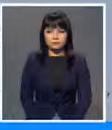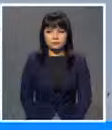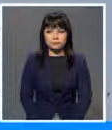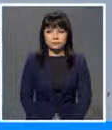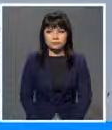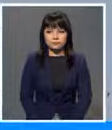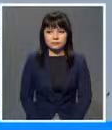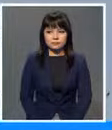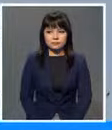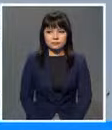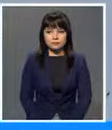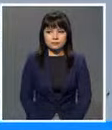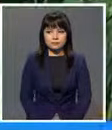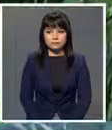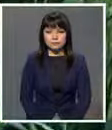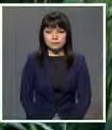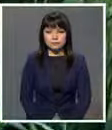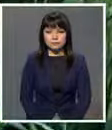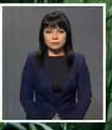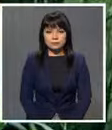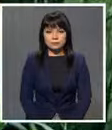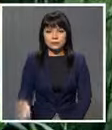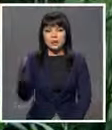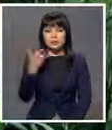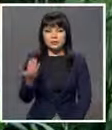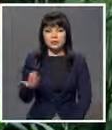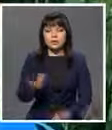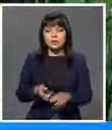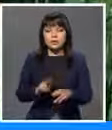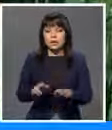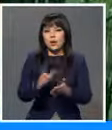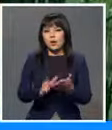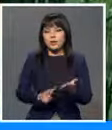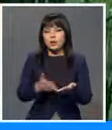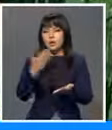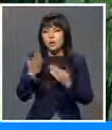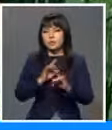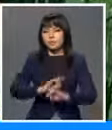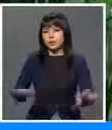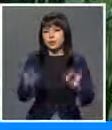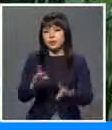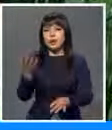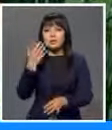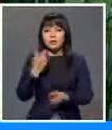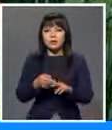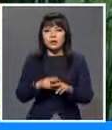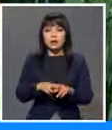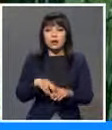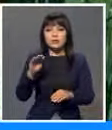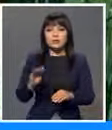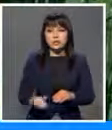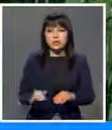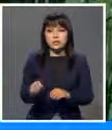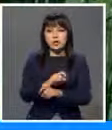ертегім. Әлияның өлеңдерін оқып отырған кезде жаңағы бұл кішкентай